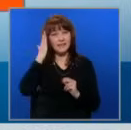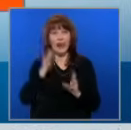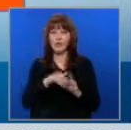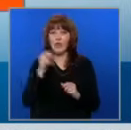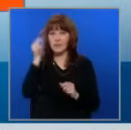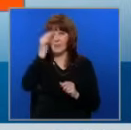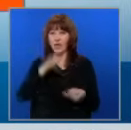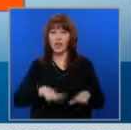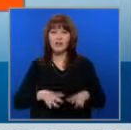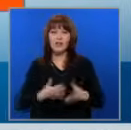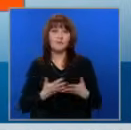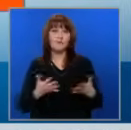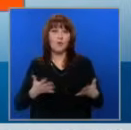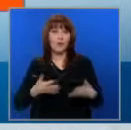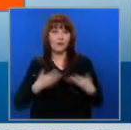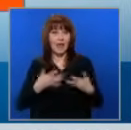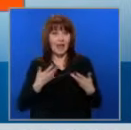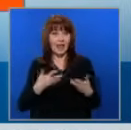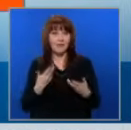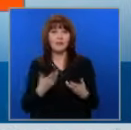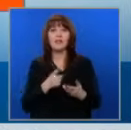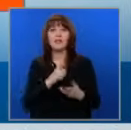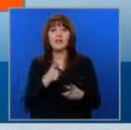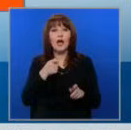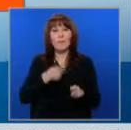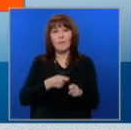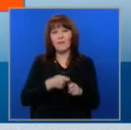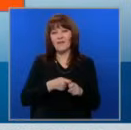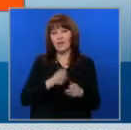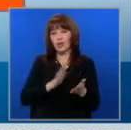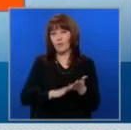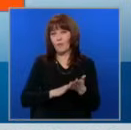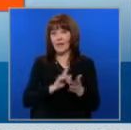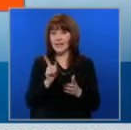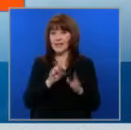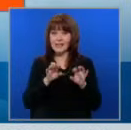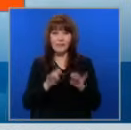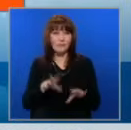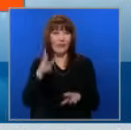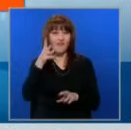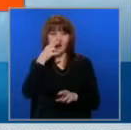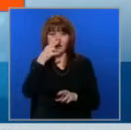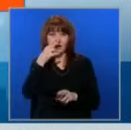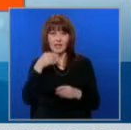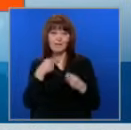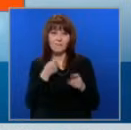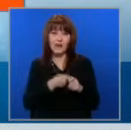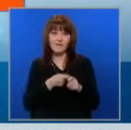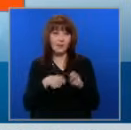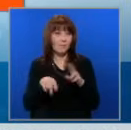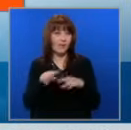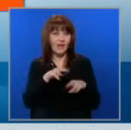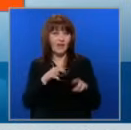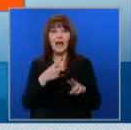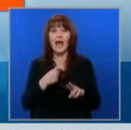българско гражданство на много кандидати заради неистински или поправени документи. За да не се допускат фалшификации, се възлагат проверки в Националния